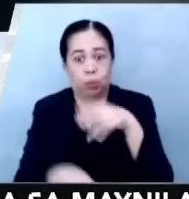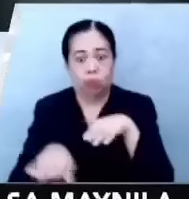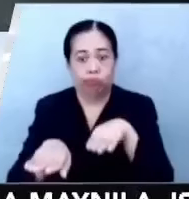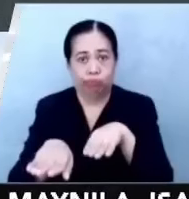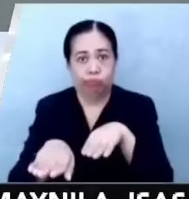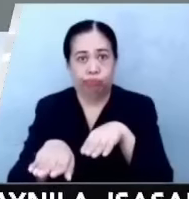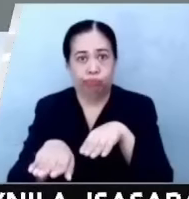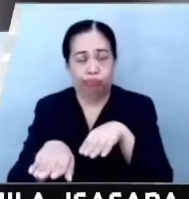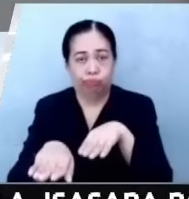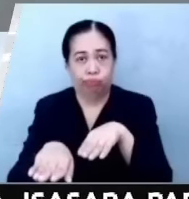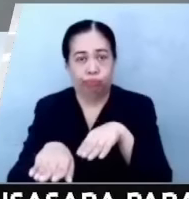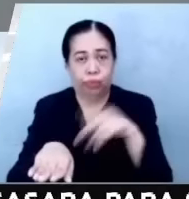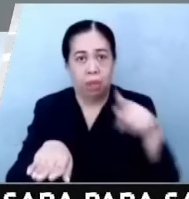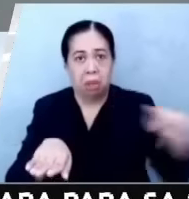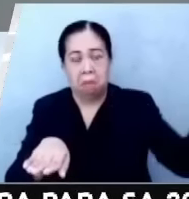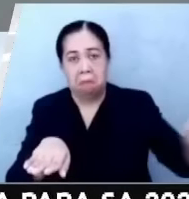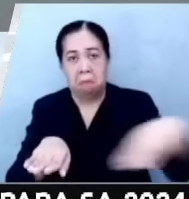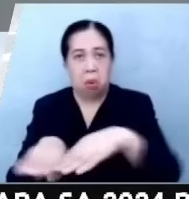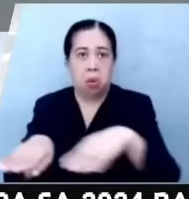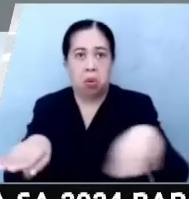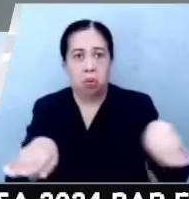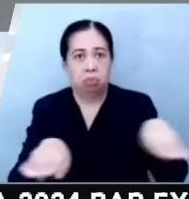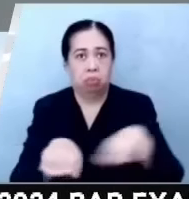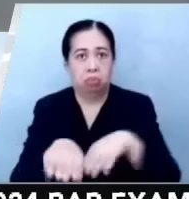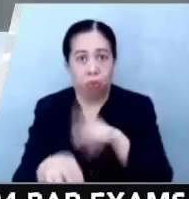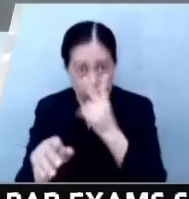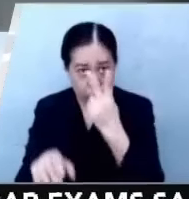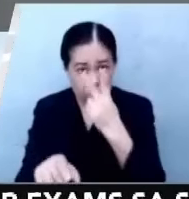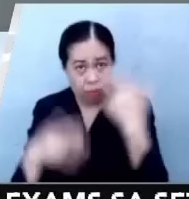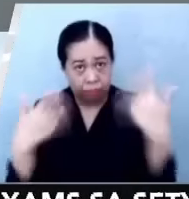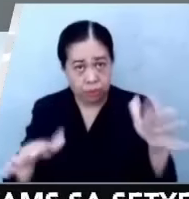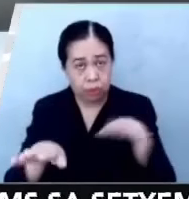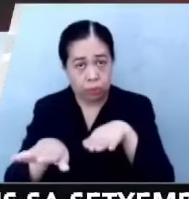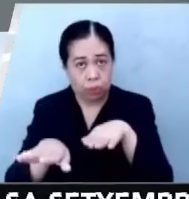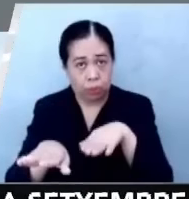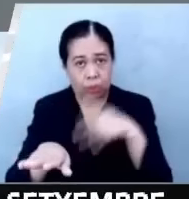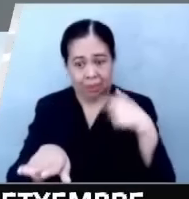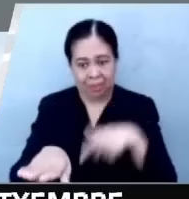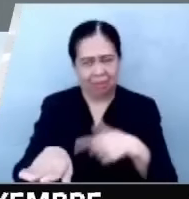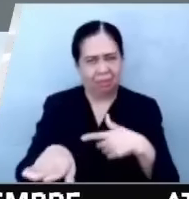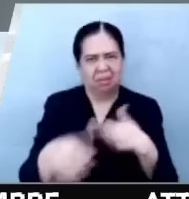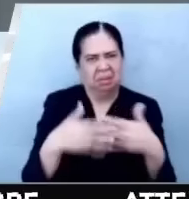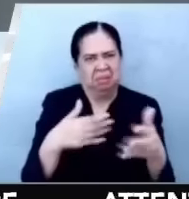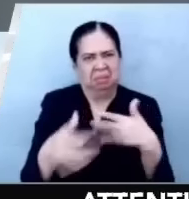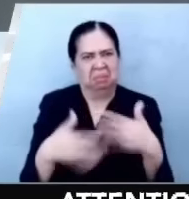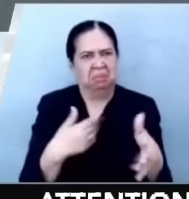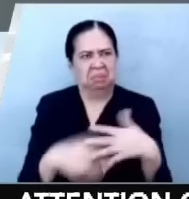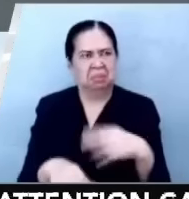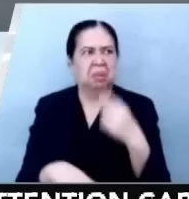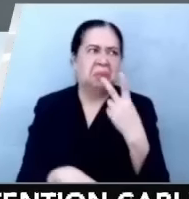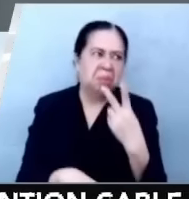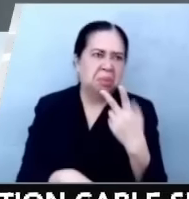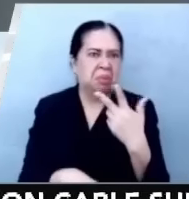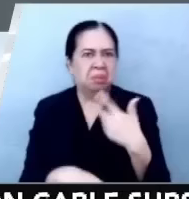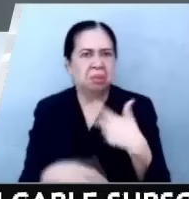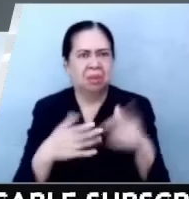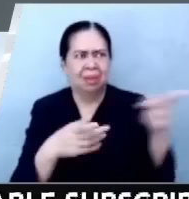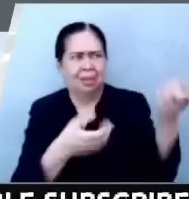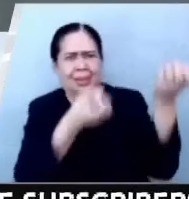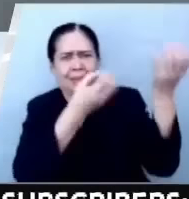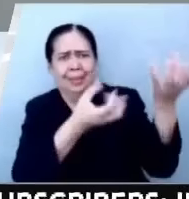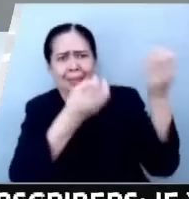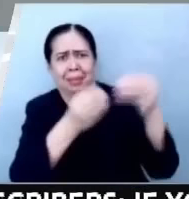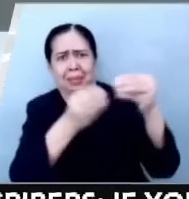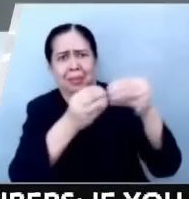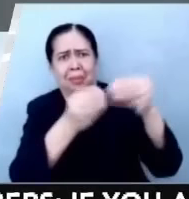binangga ng China Coast Guard vessel. Opo. So, it doesn't really make any difference kung may kasama, may Coast Guard